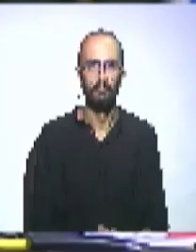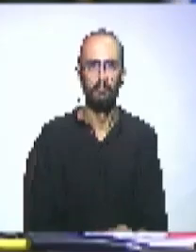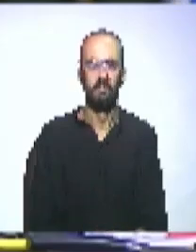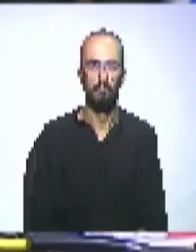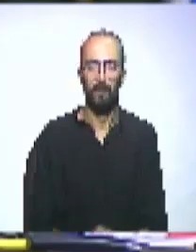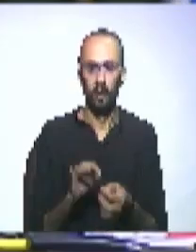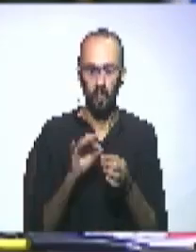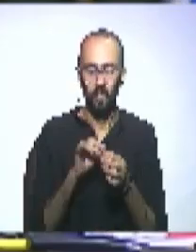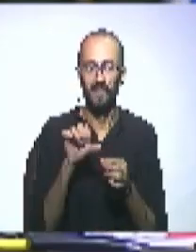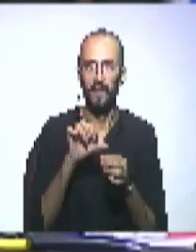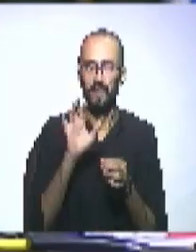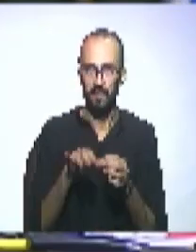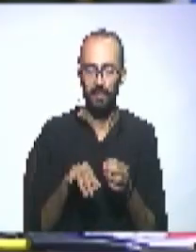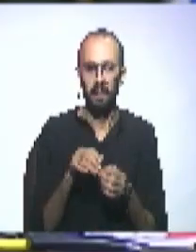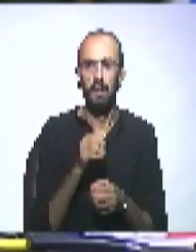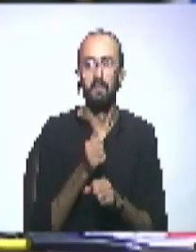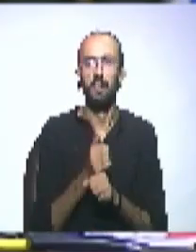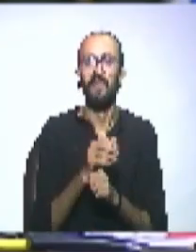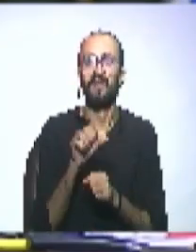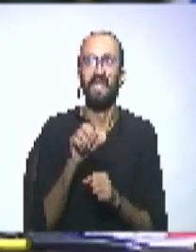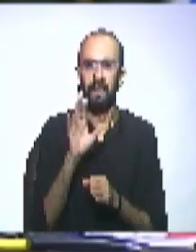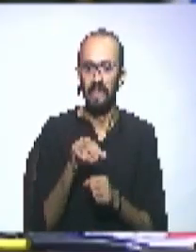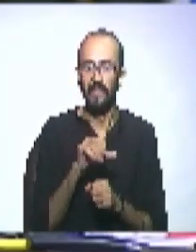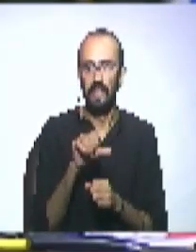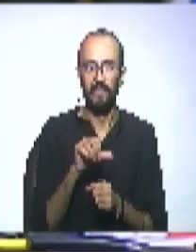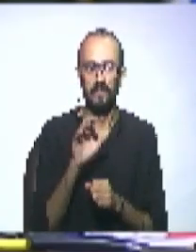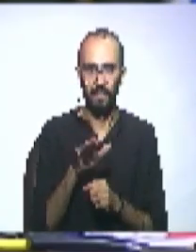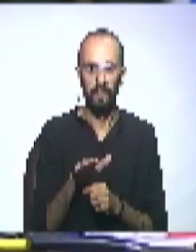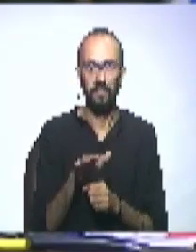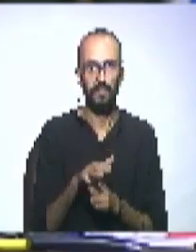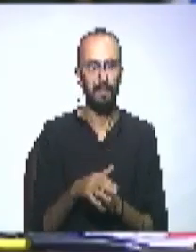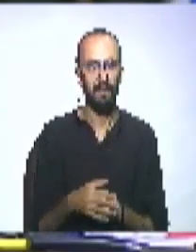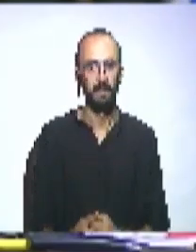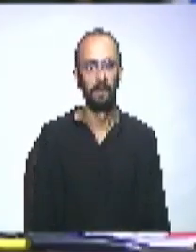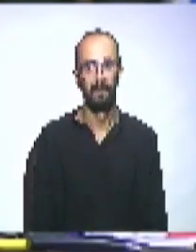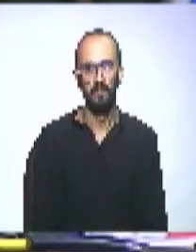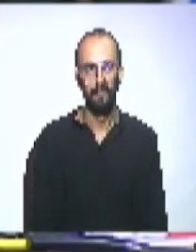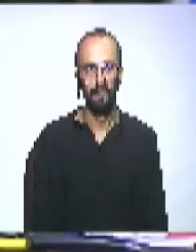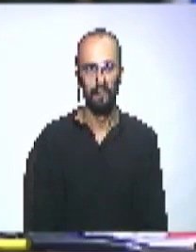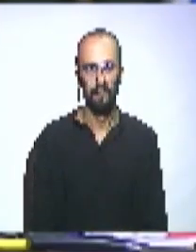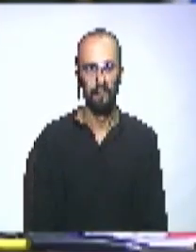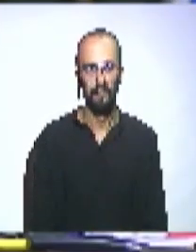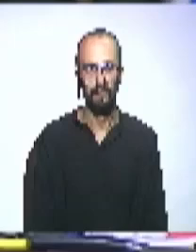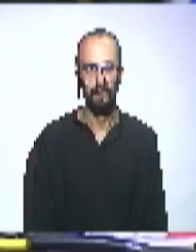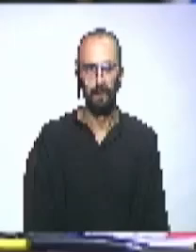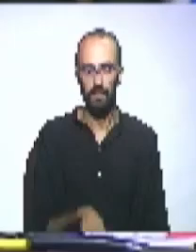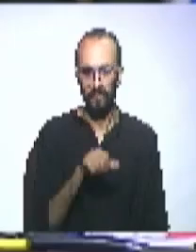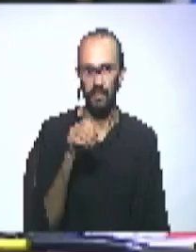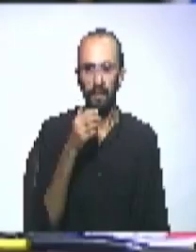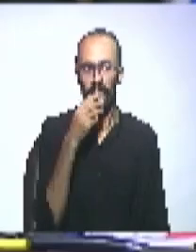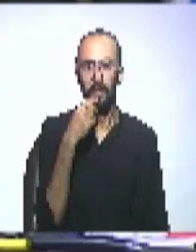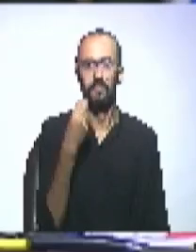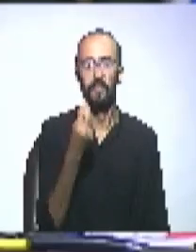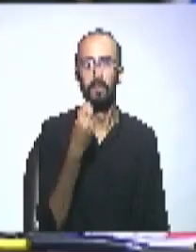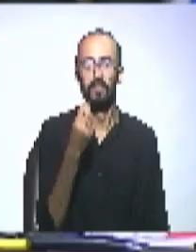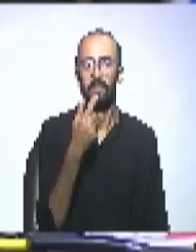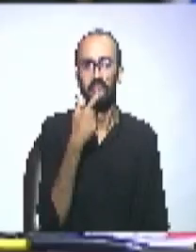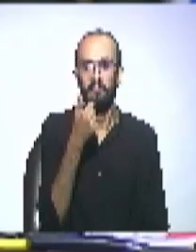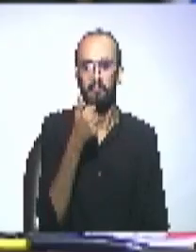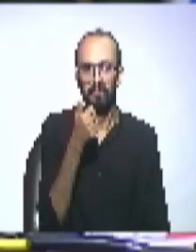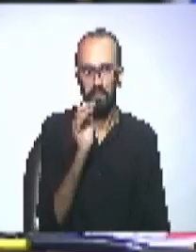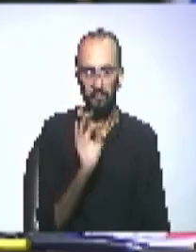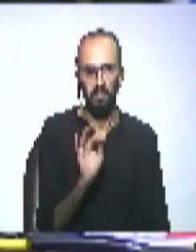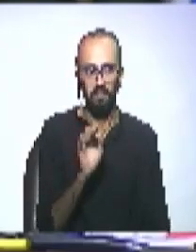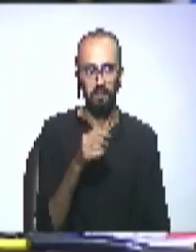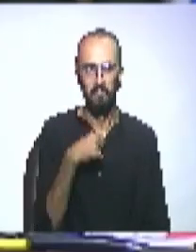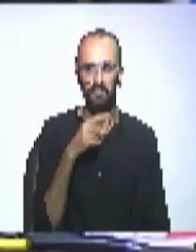الثوم يا جماعه فيه زيت، والبصل فيه زيت، فيها زيوت، الحاجات دي فيها زيوت، زيوت طياره جميله بتدي نكهه وحاجات في الاكل. فانا